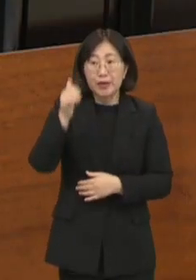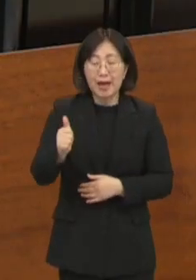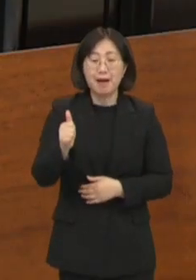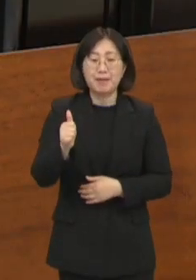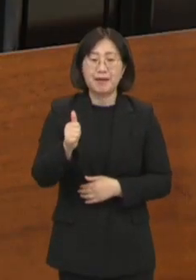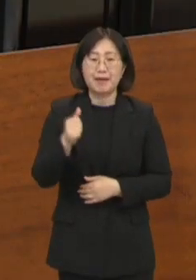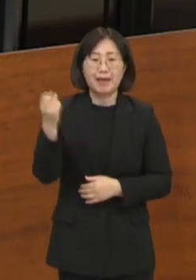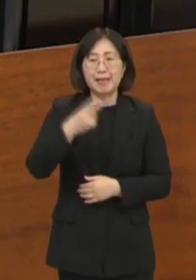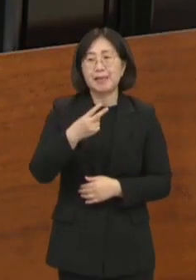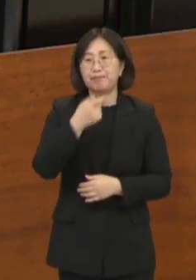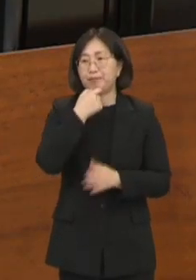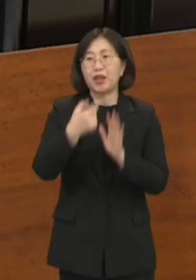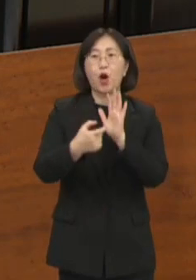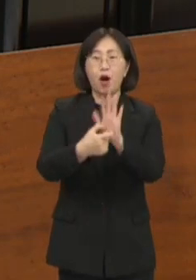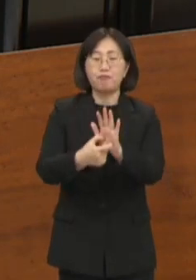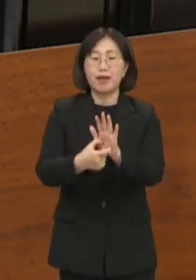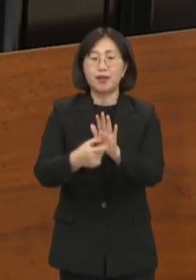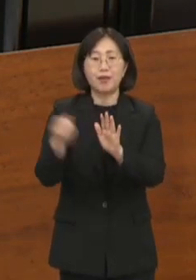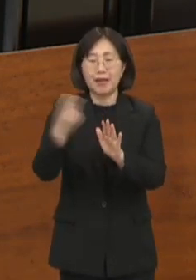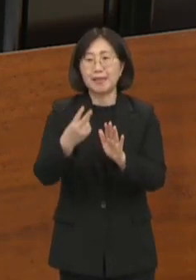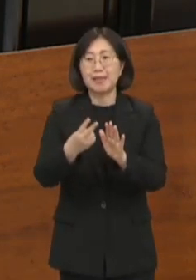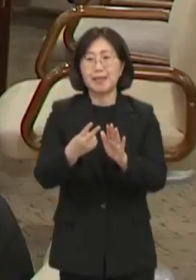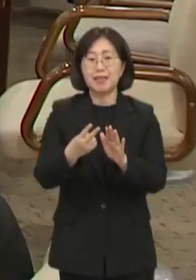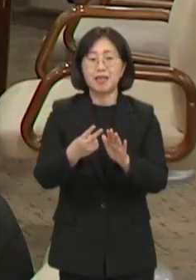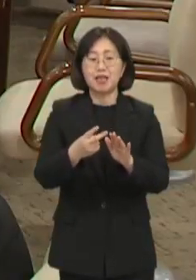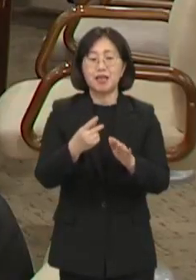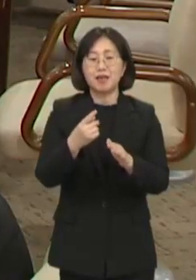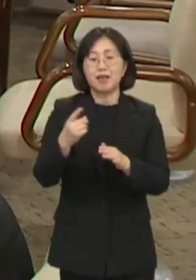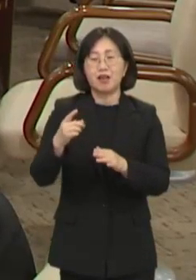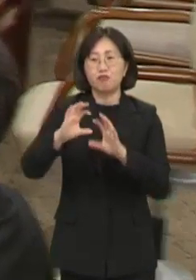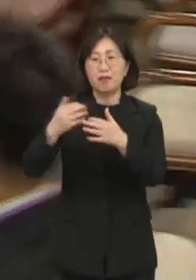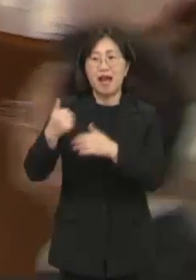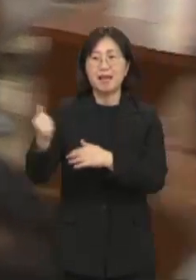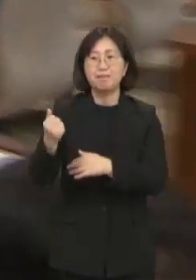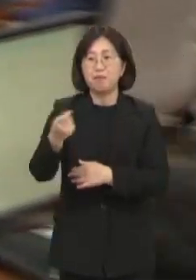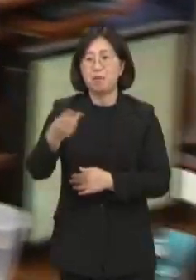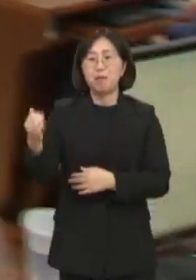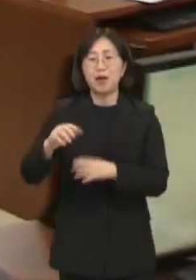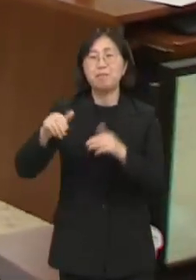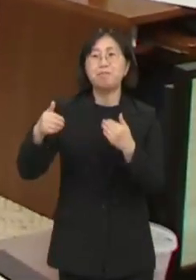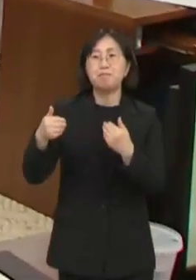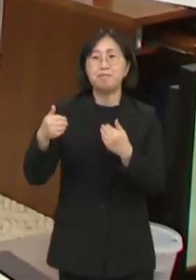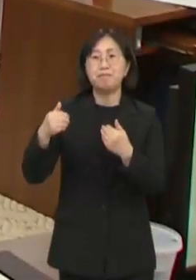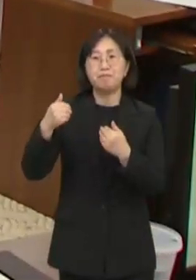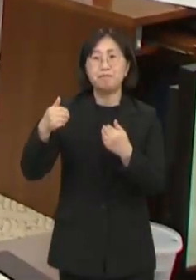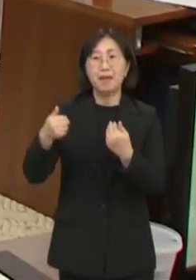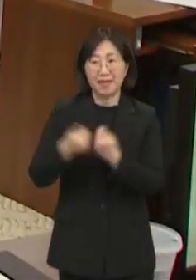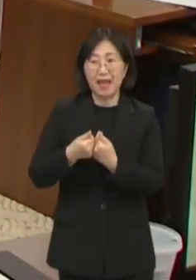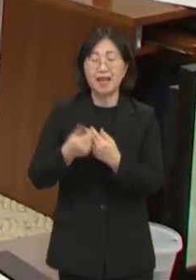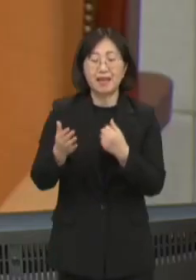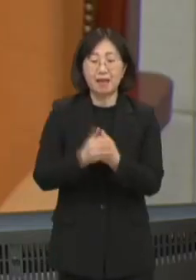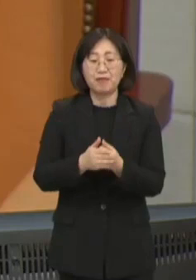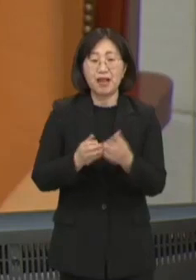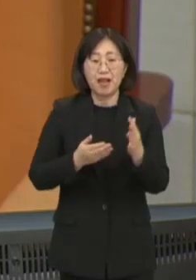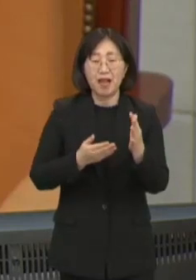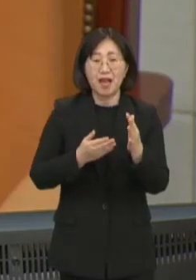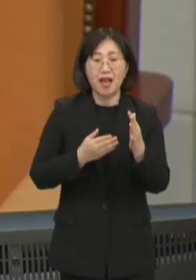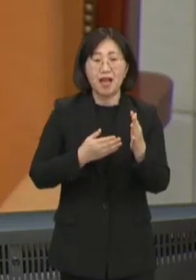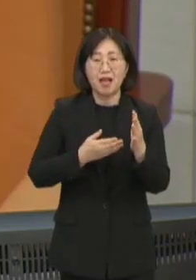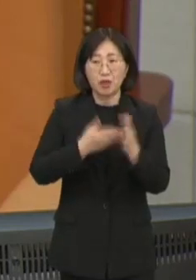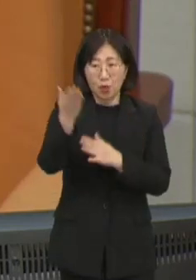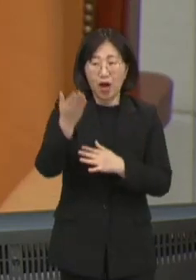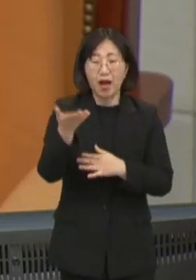무기명 표결 결과에서는 국민의힘 이탈표가 나오면서 가까스로 부활했습니다. 그러다 한 달 만에 폐지안이 다시 나온